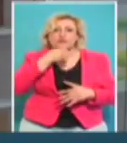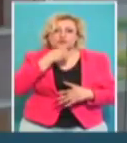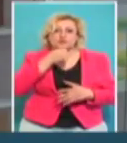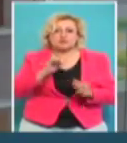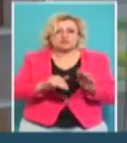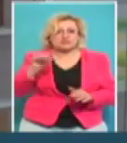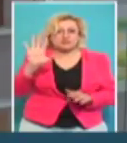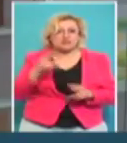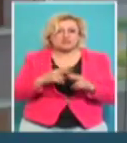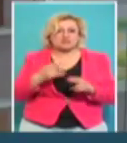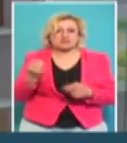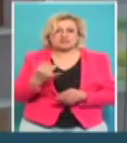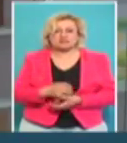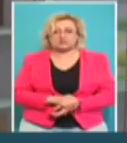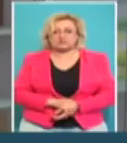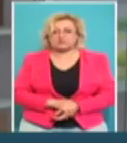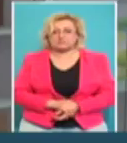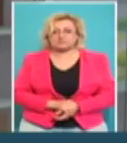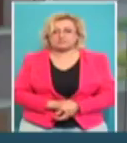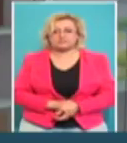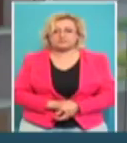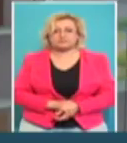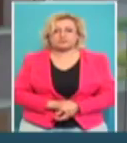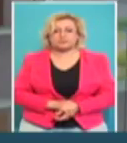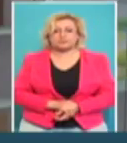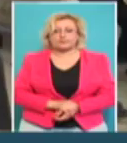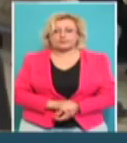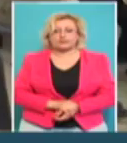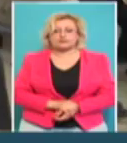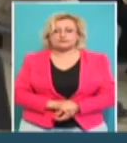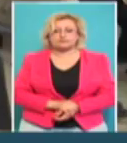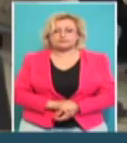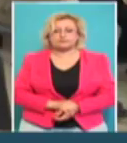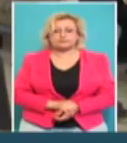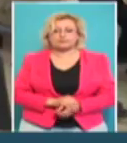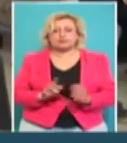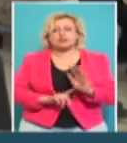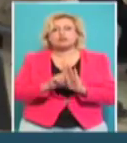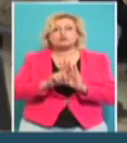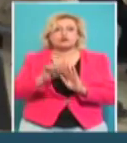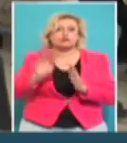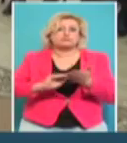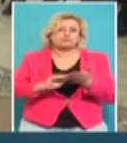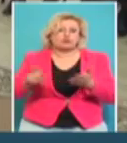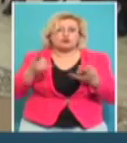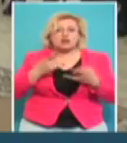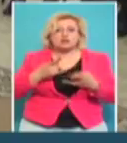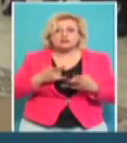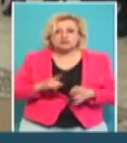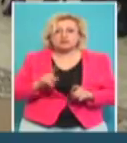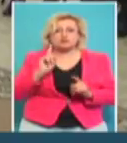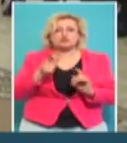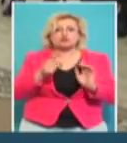шыққан жыр жолдарының оқырман көңілінен шығарына сенімдімін. Аталмыш кітап Сәрсенбай Ниязбаевтың екінші төл